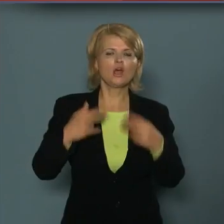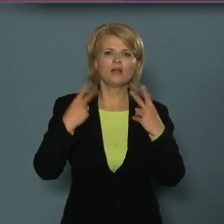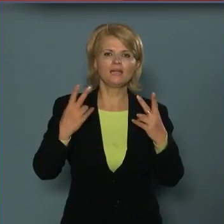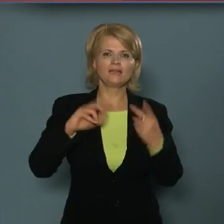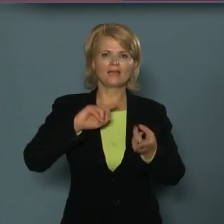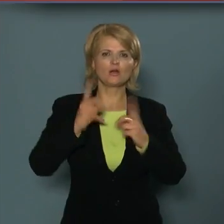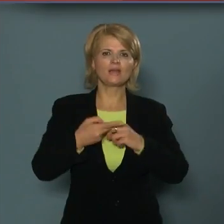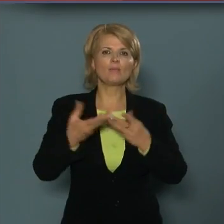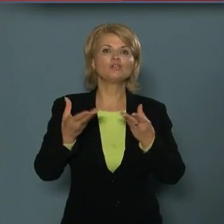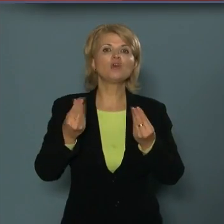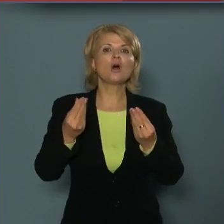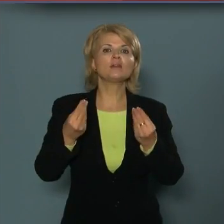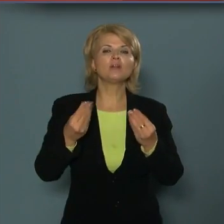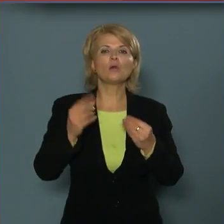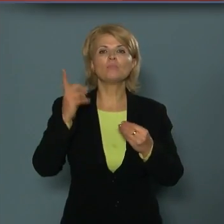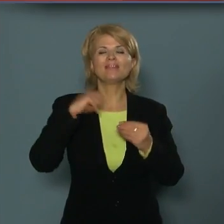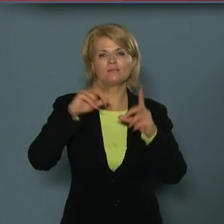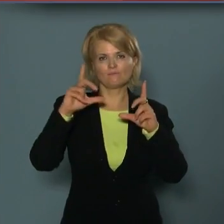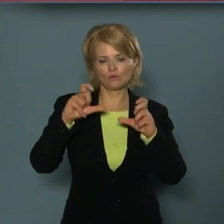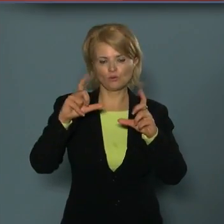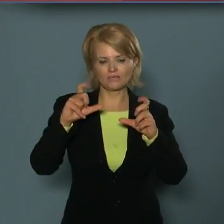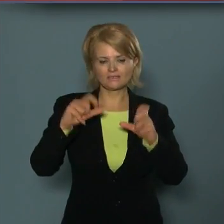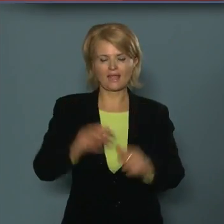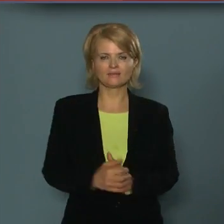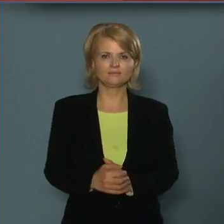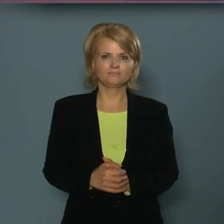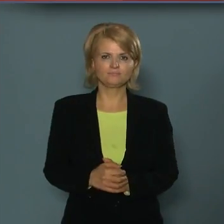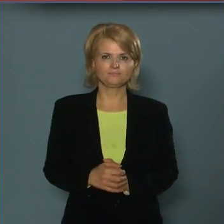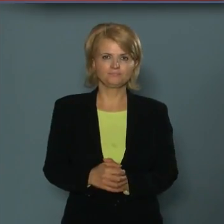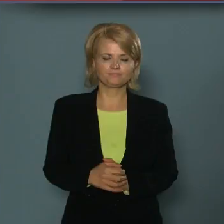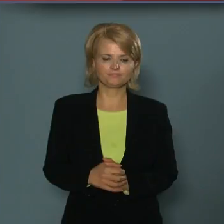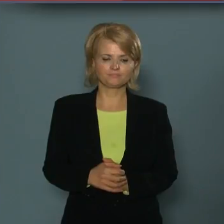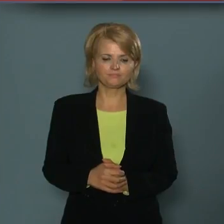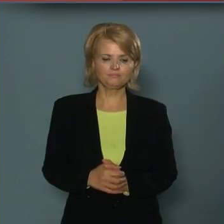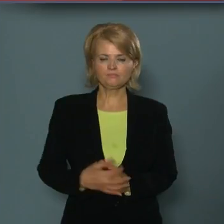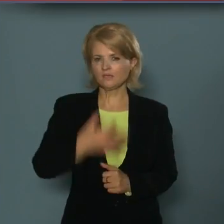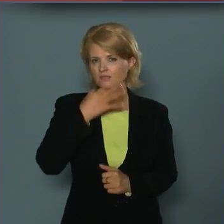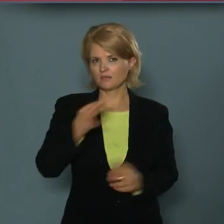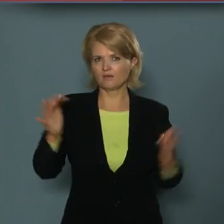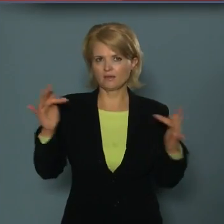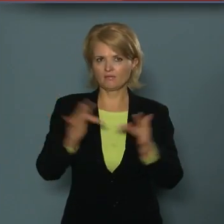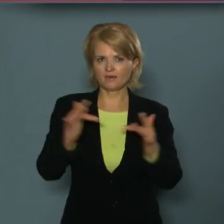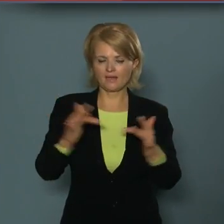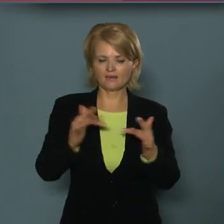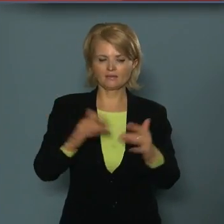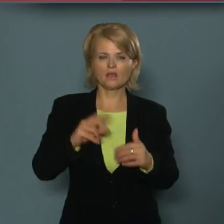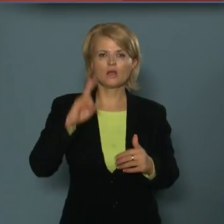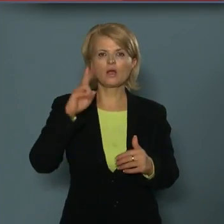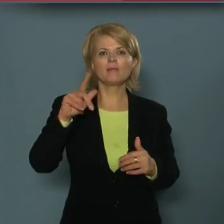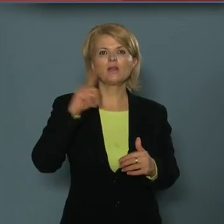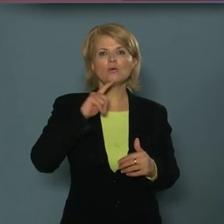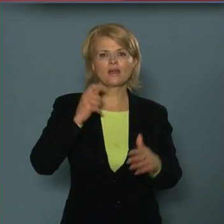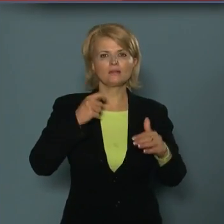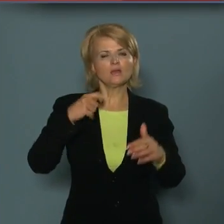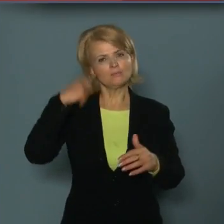mondani valója, ahhoz pedig egy pajtásgép is jó. Már aki emlékszik a pajtásgépre. Szavaival ellentétben a Kapdeb Loránd professzornak